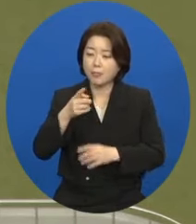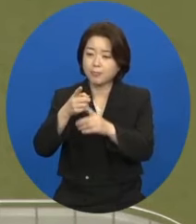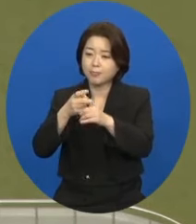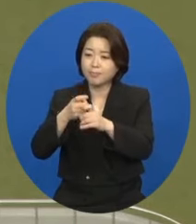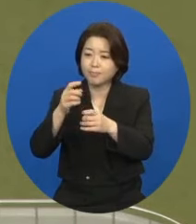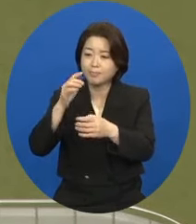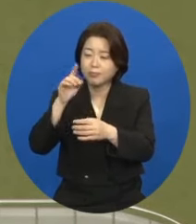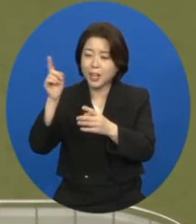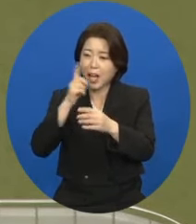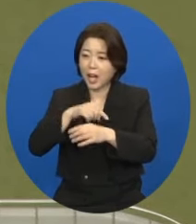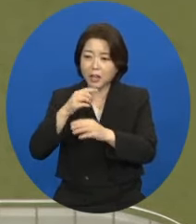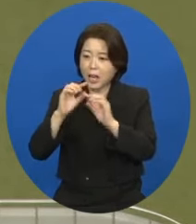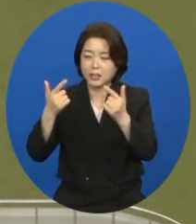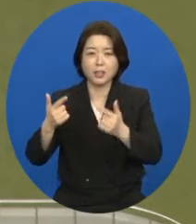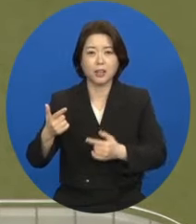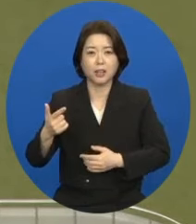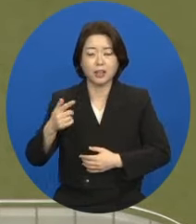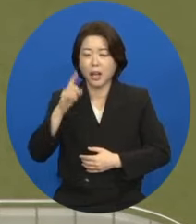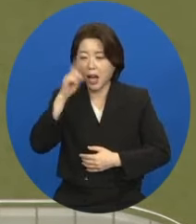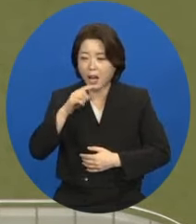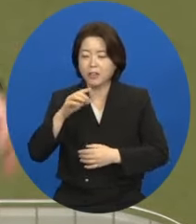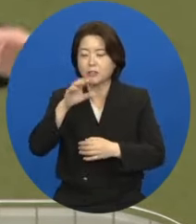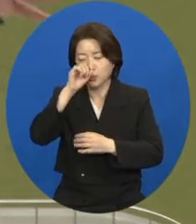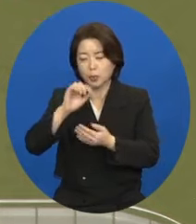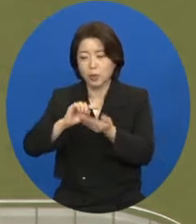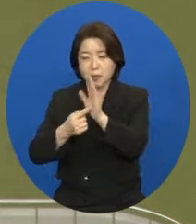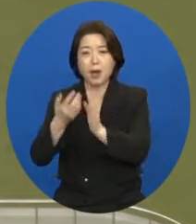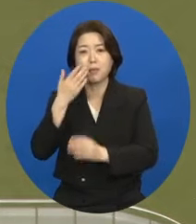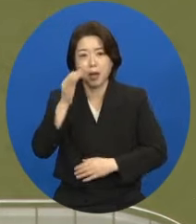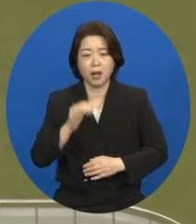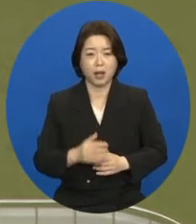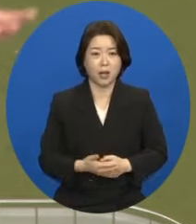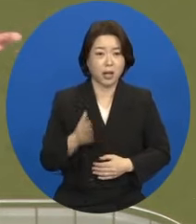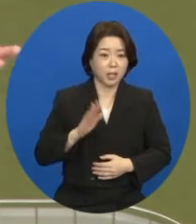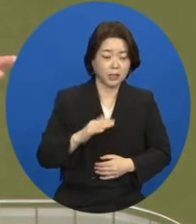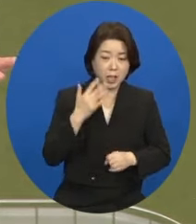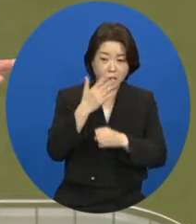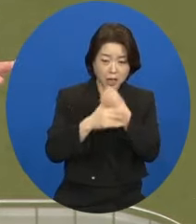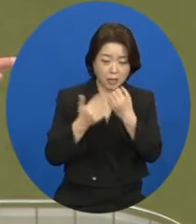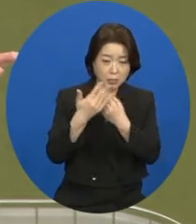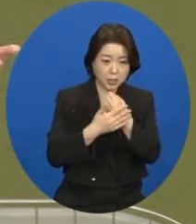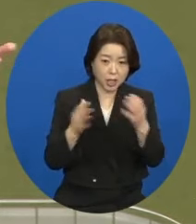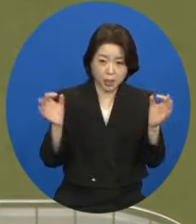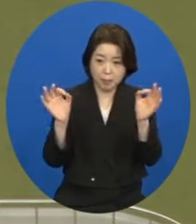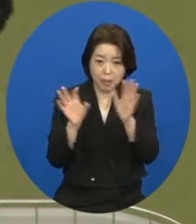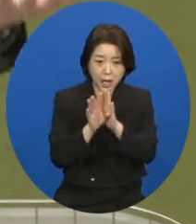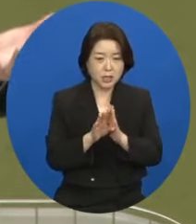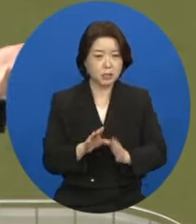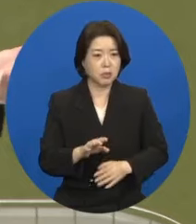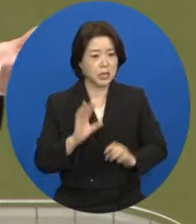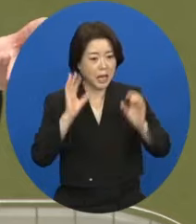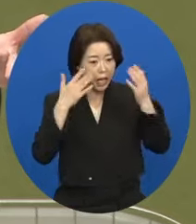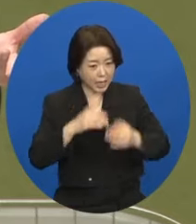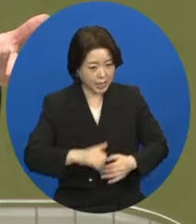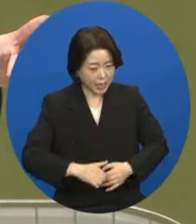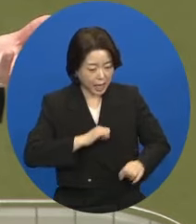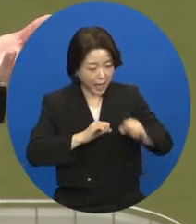손을 갚고, 그렇지만 은혜가 거두어지면 그 아이 문제 하나 때문에 버럭 화를 내는, 소리를 치는,